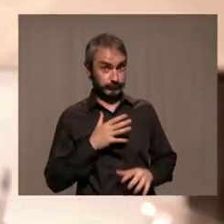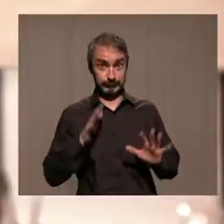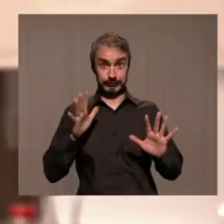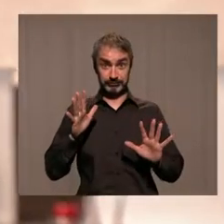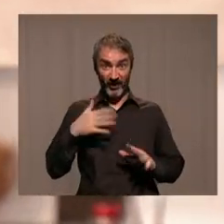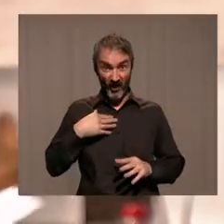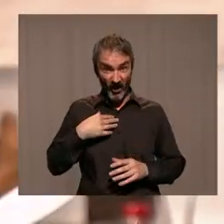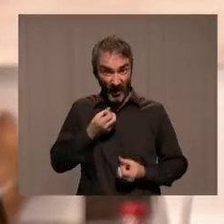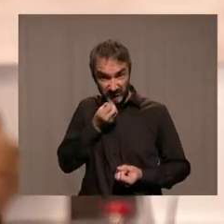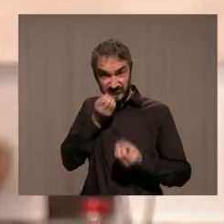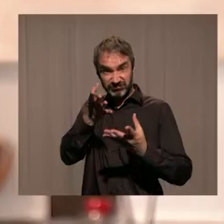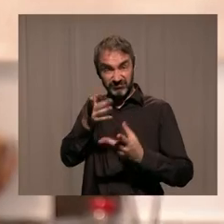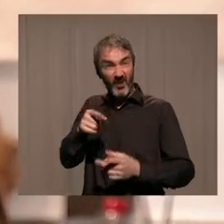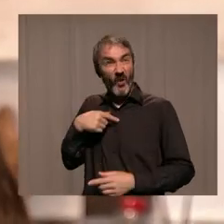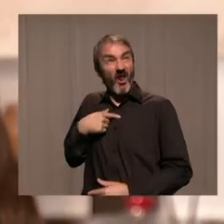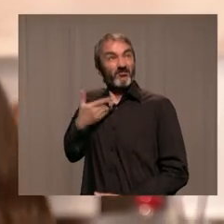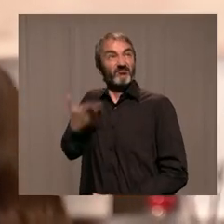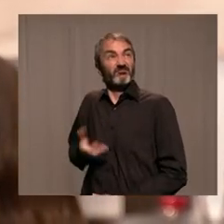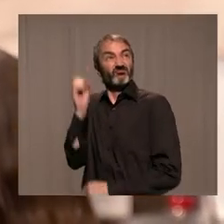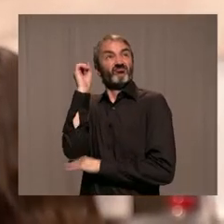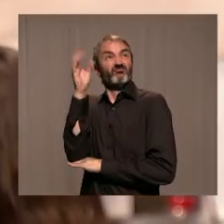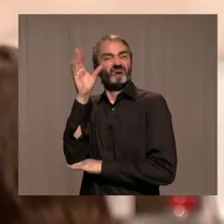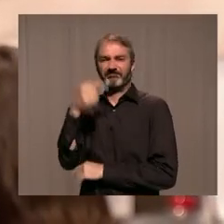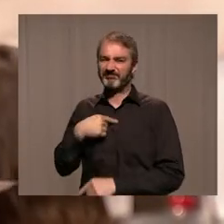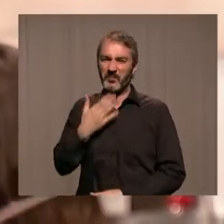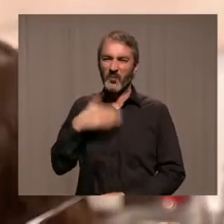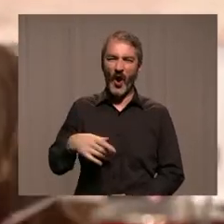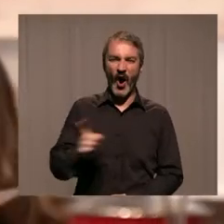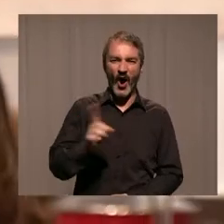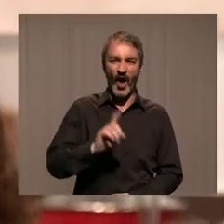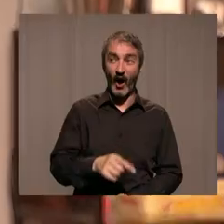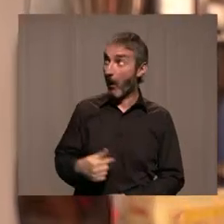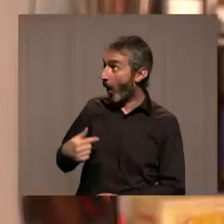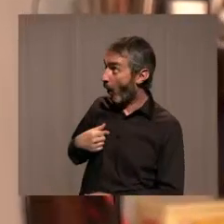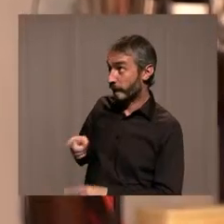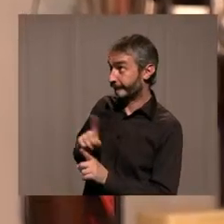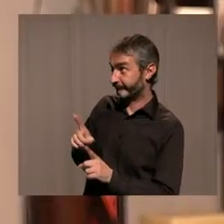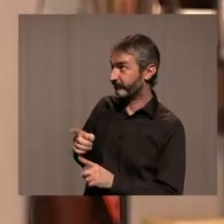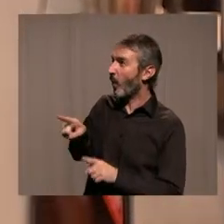discurs inspiracional no se'm dona gaire bé, ja et dic. A veure, no.